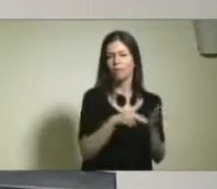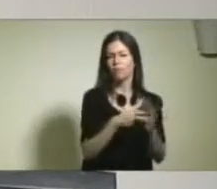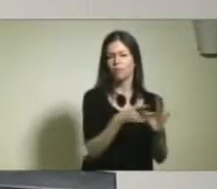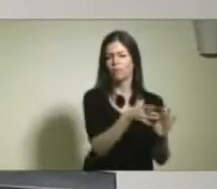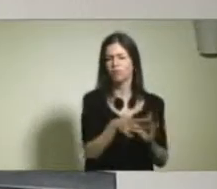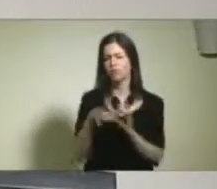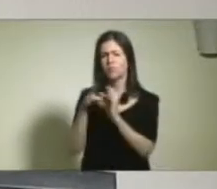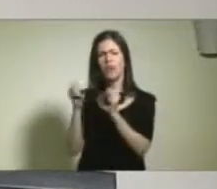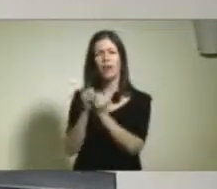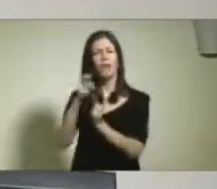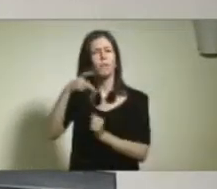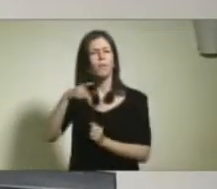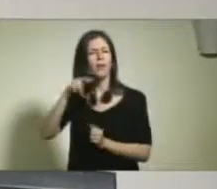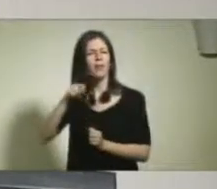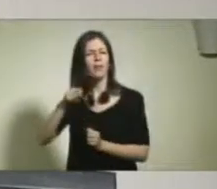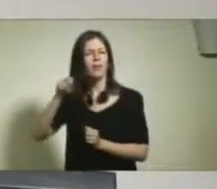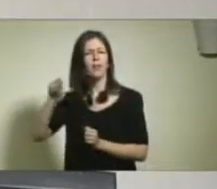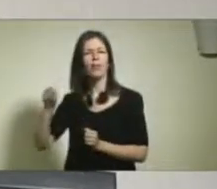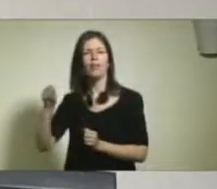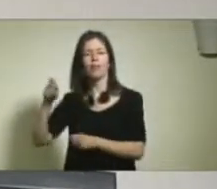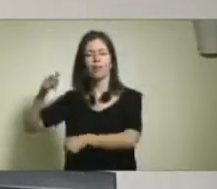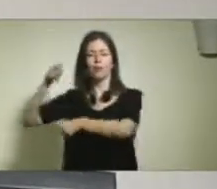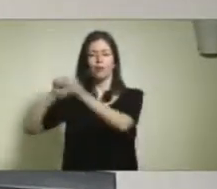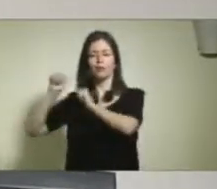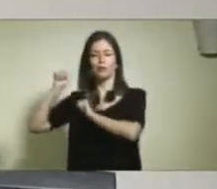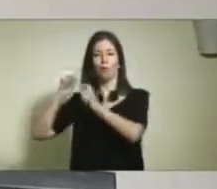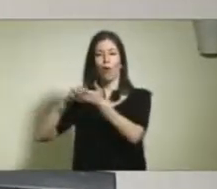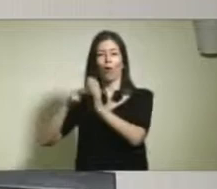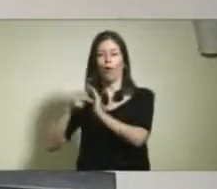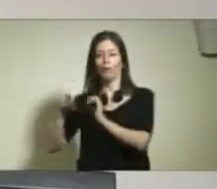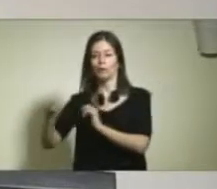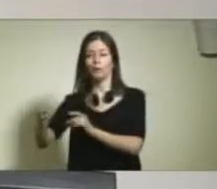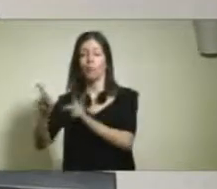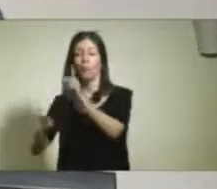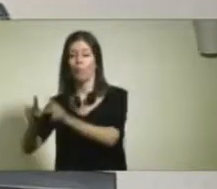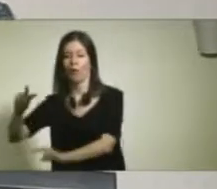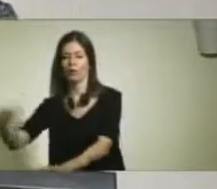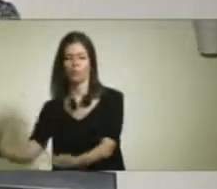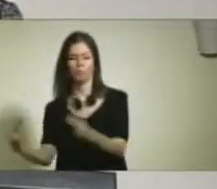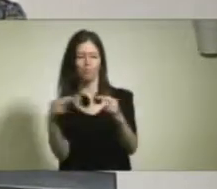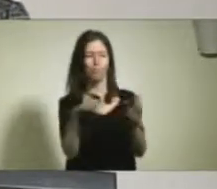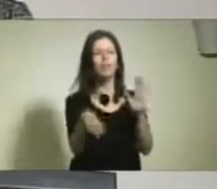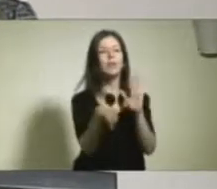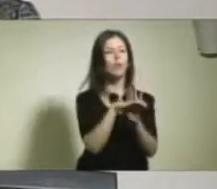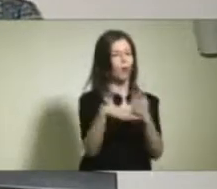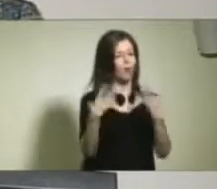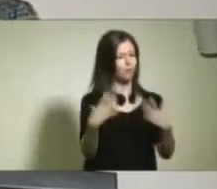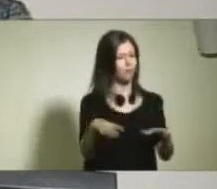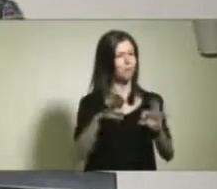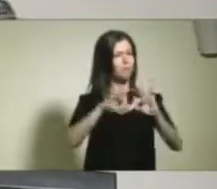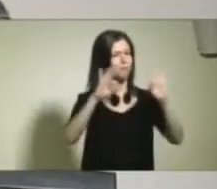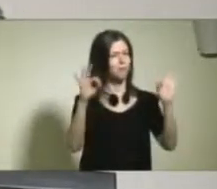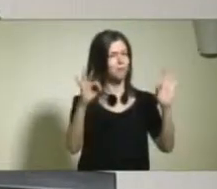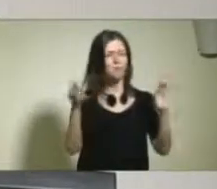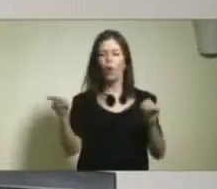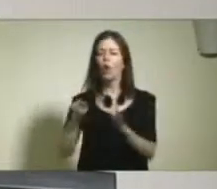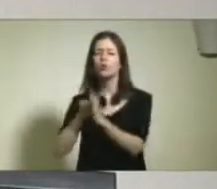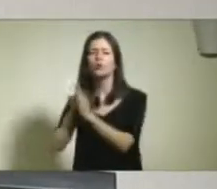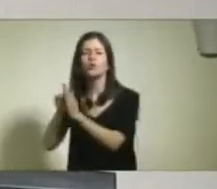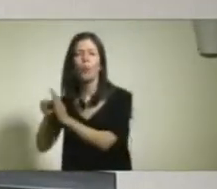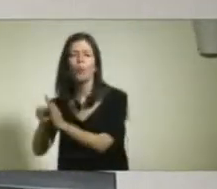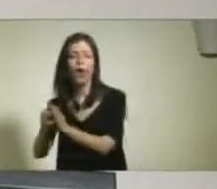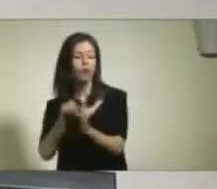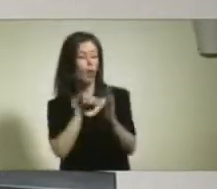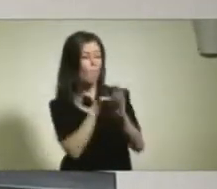PTT, historiquement. Donc, les gens ont une très bonne image de nous. Donc, suite à un sondage IFOP, on est en 3e position des